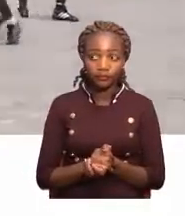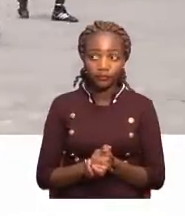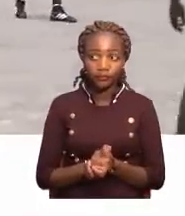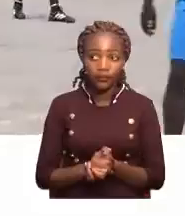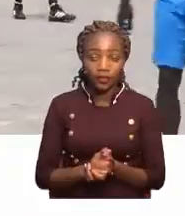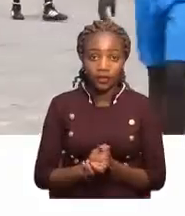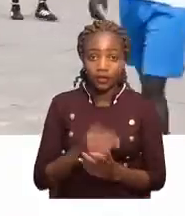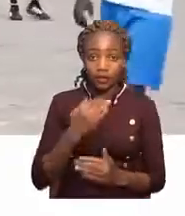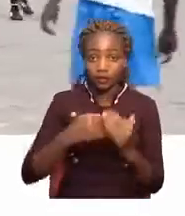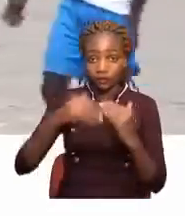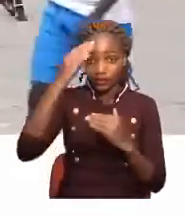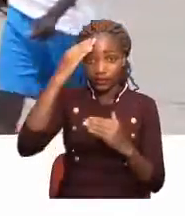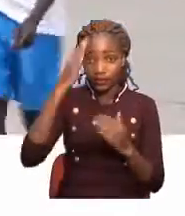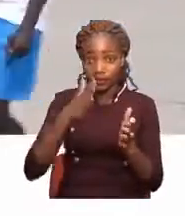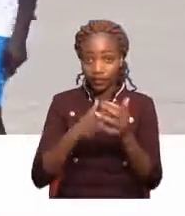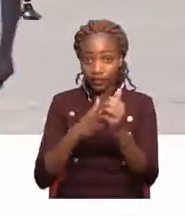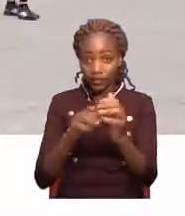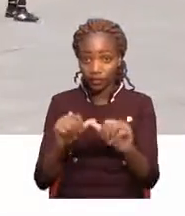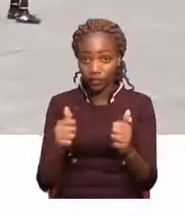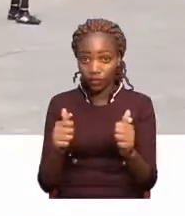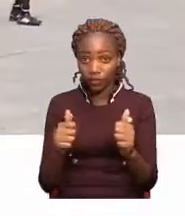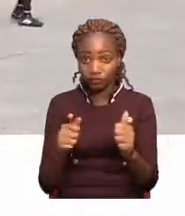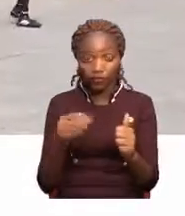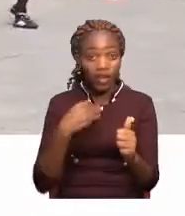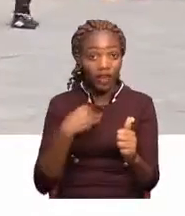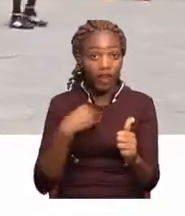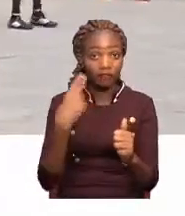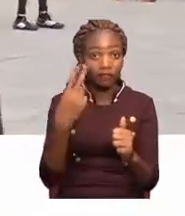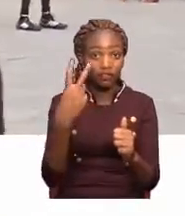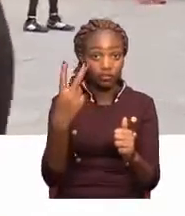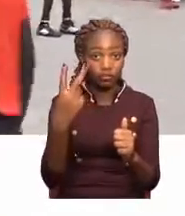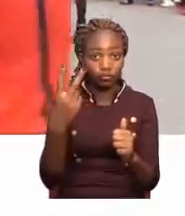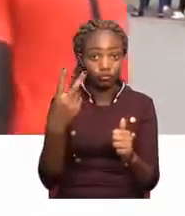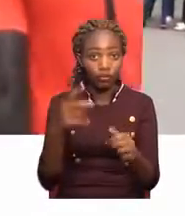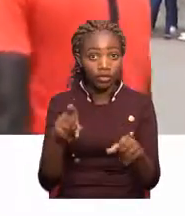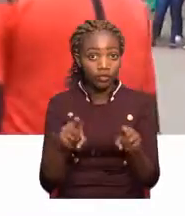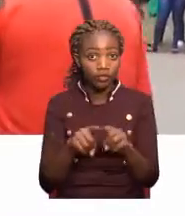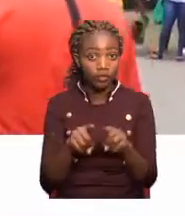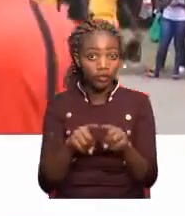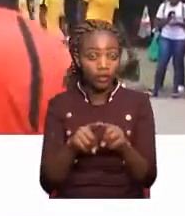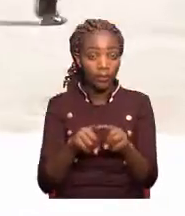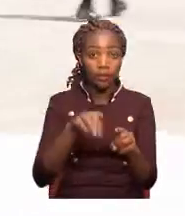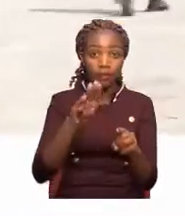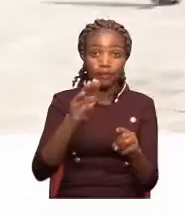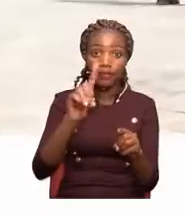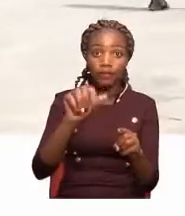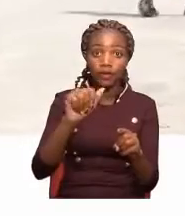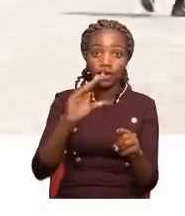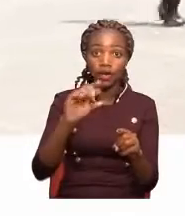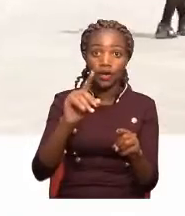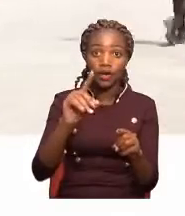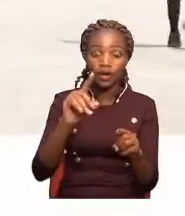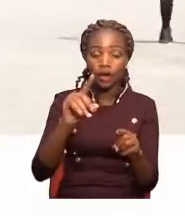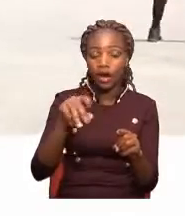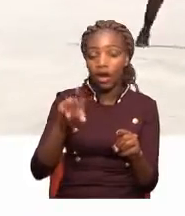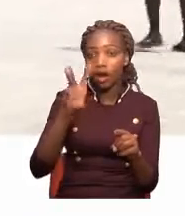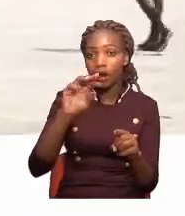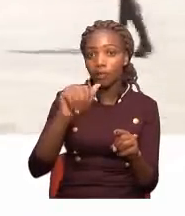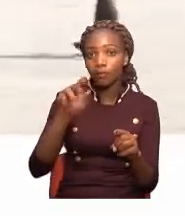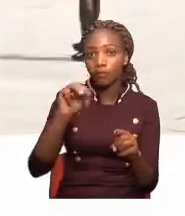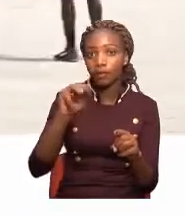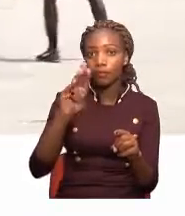Strathmore inaongoza ligi hiyo kwa ubora mabao kwa alama 22, alama sawa na nafasi ya pili Black Mamba, watakaoazimia kuchukua uongozi wa ligi